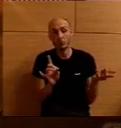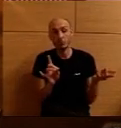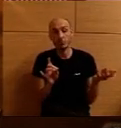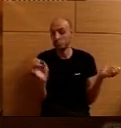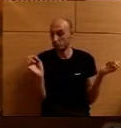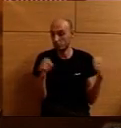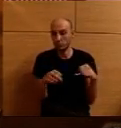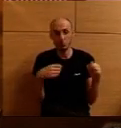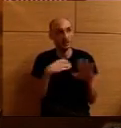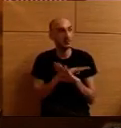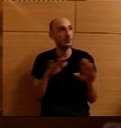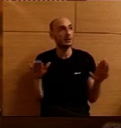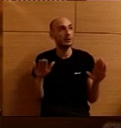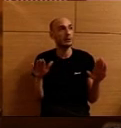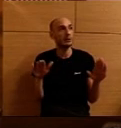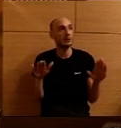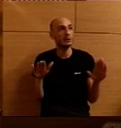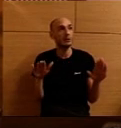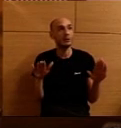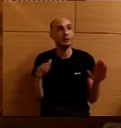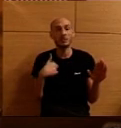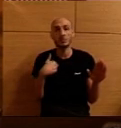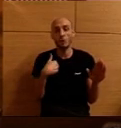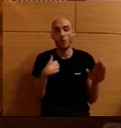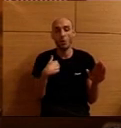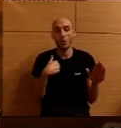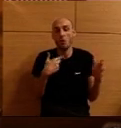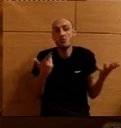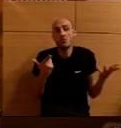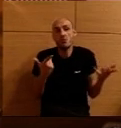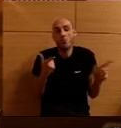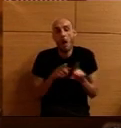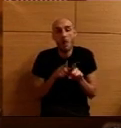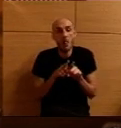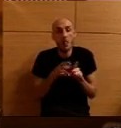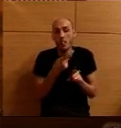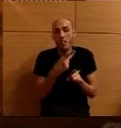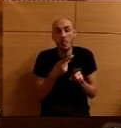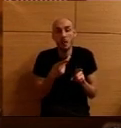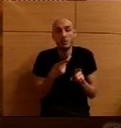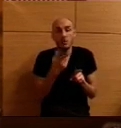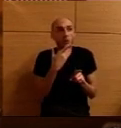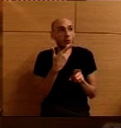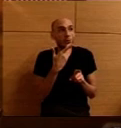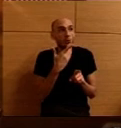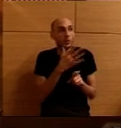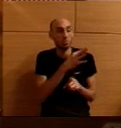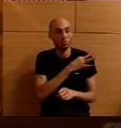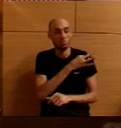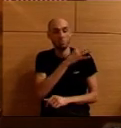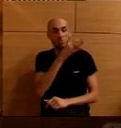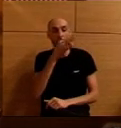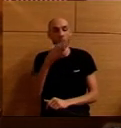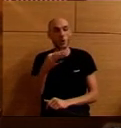Jo sóc el més lliure del món, més que vostè, li ho puc assegurar. I allí on vostè me fique, jo acceptaré en